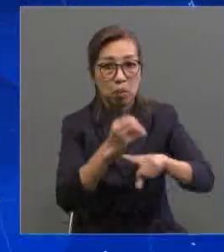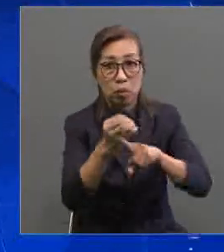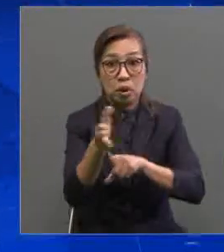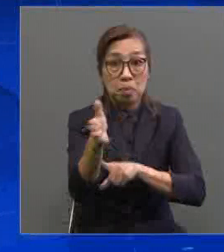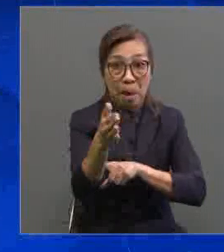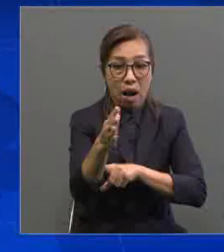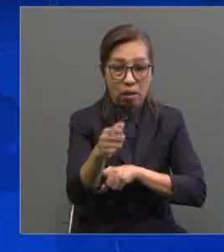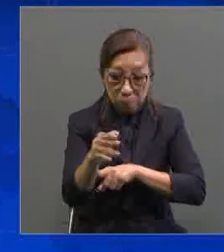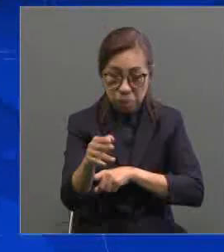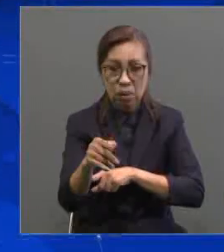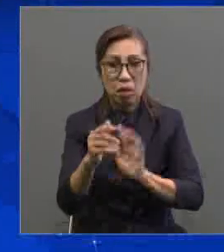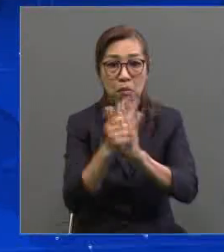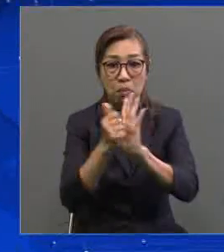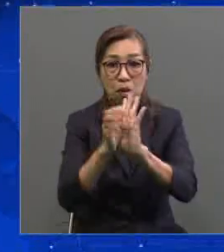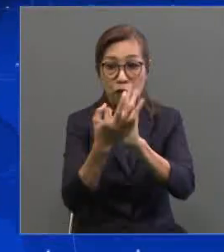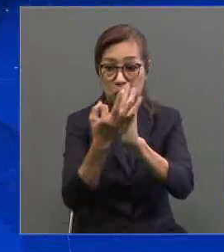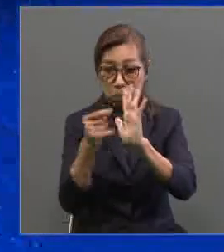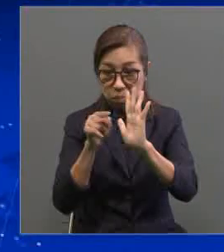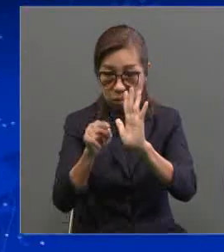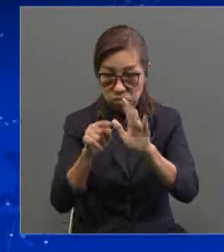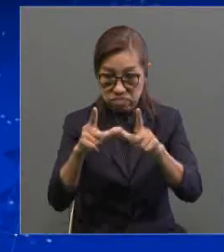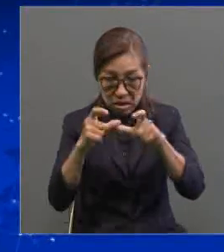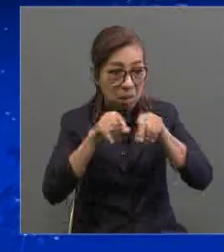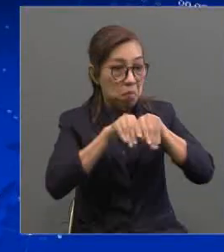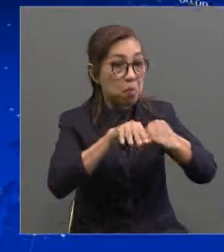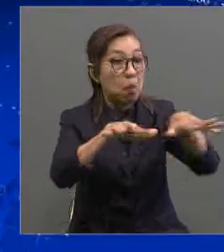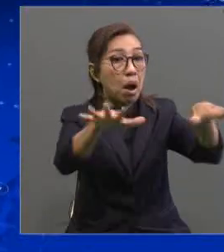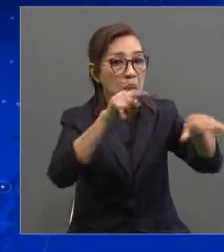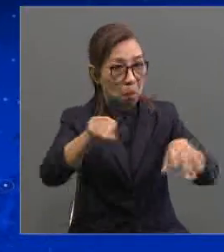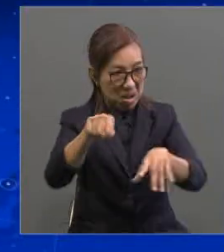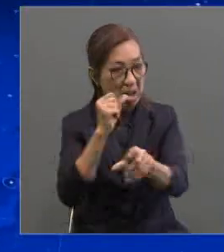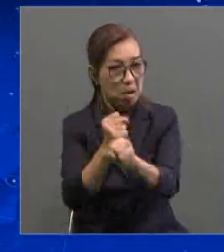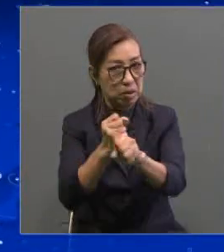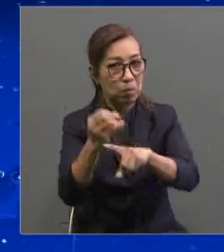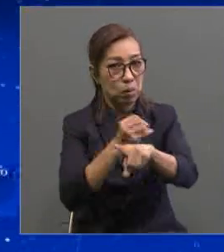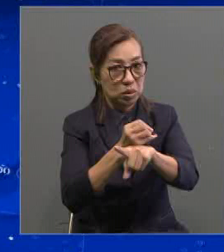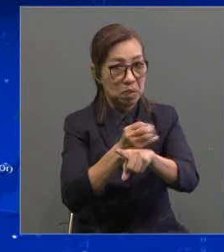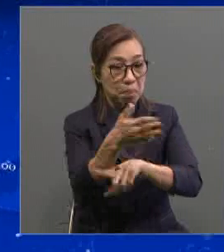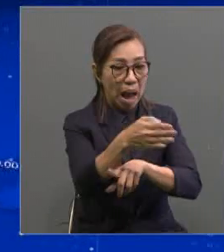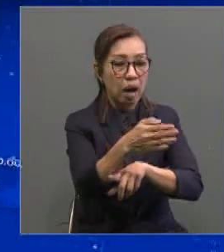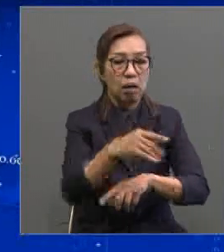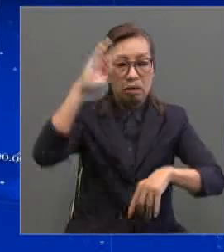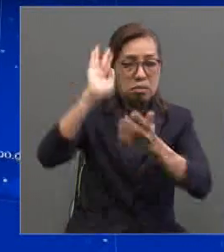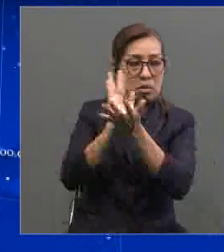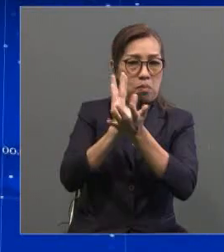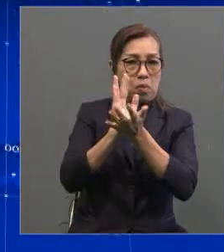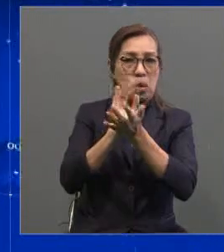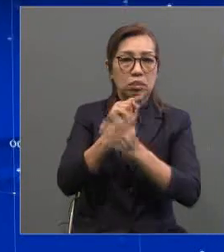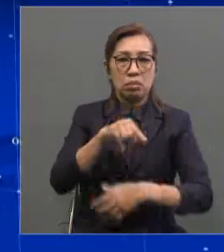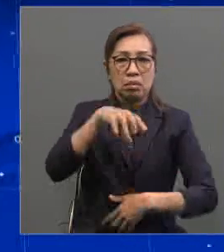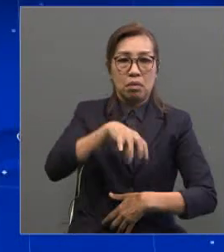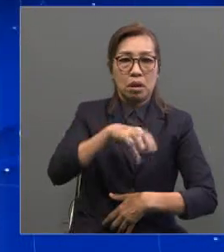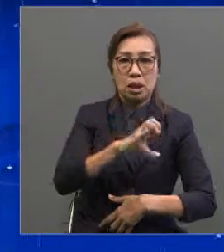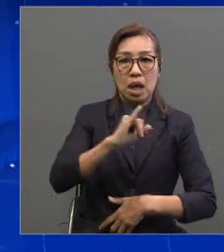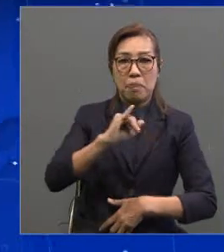ดัดแปลงเพจของตำรวจสอบสวนกลางหรือว่า cibก็ออกมายืนยันเลยนะครับว่าการบุกทลายตรงชำแหละตัวเงินตัวทองที่